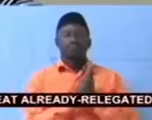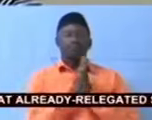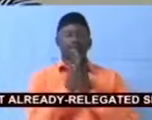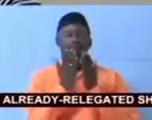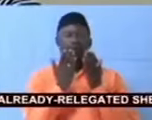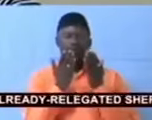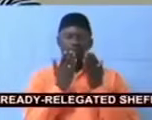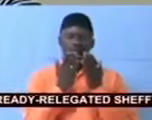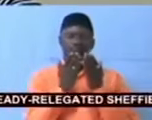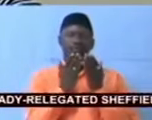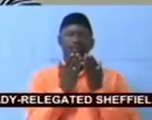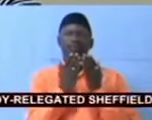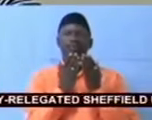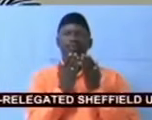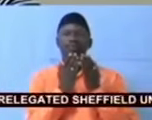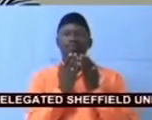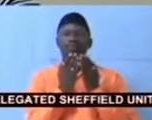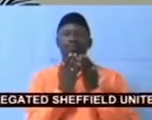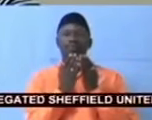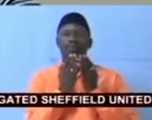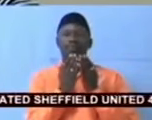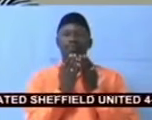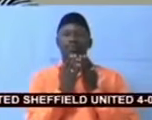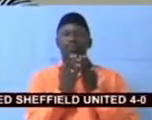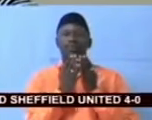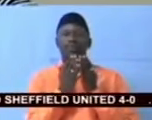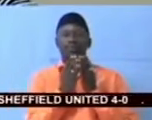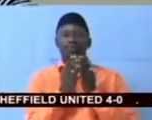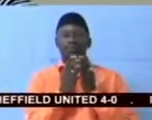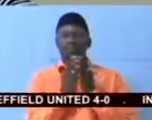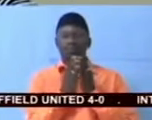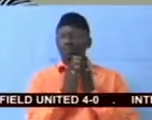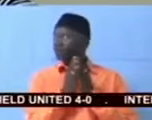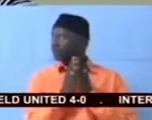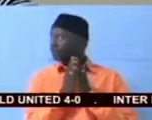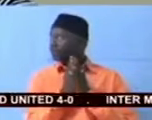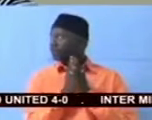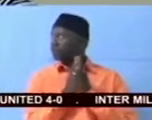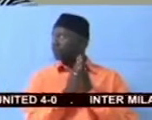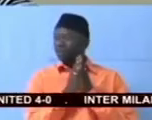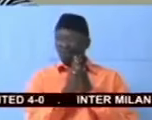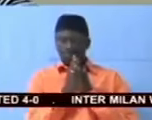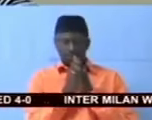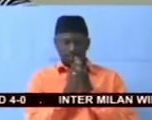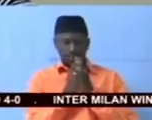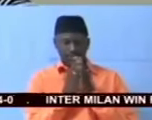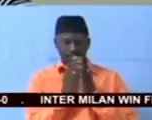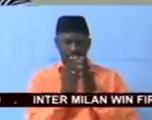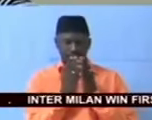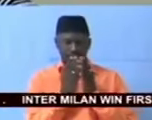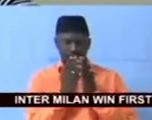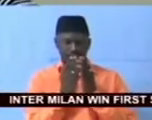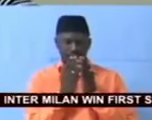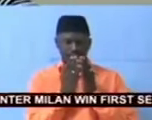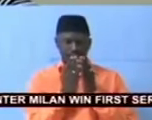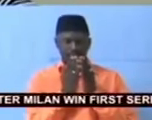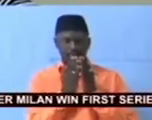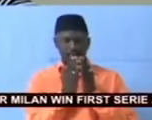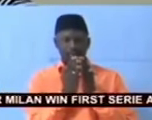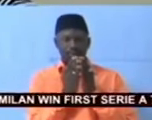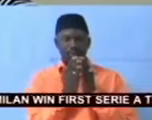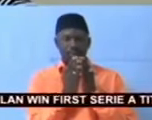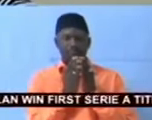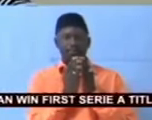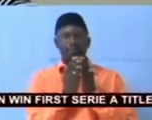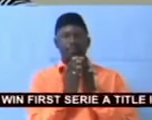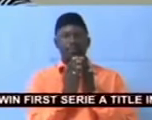الله الذي جعل لكم الأرض قرارا والسماء بناء وصوركم فأحسنوا صوركم ورزقكم من